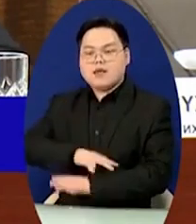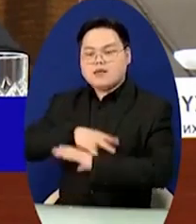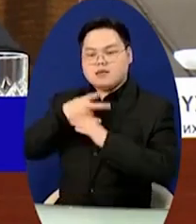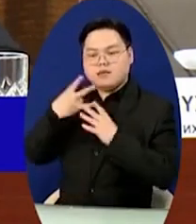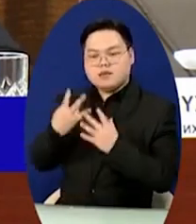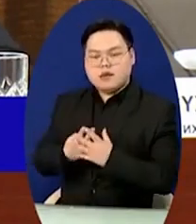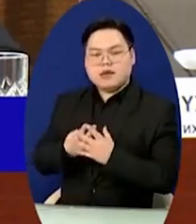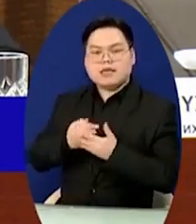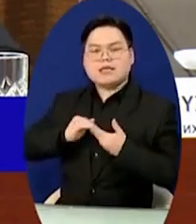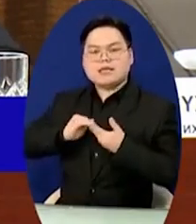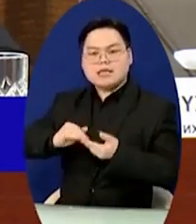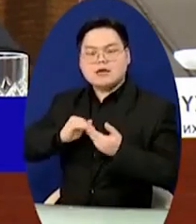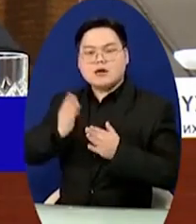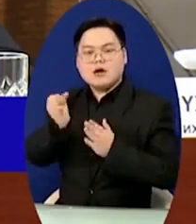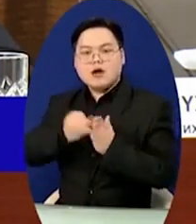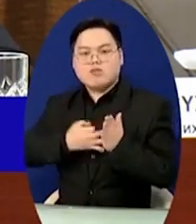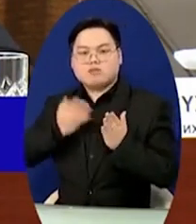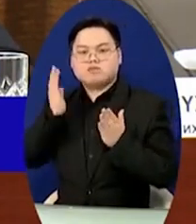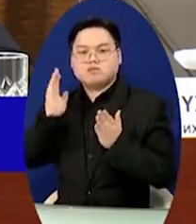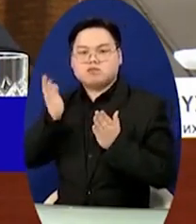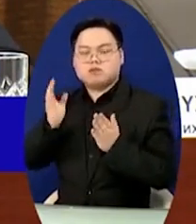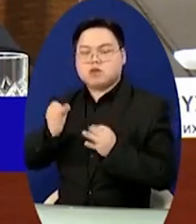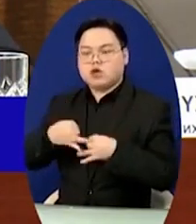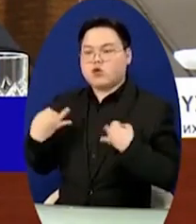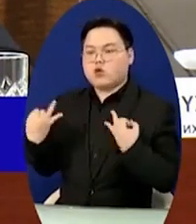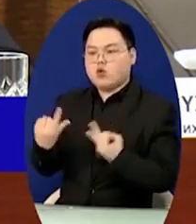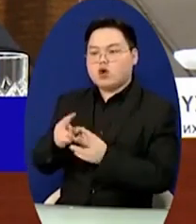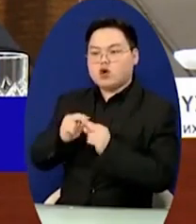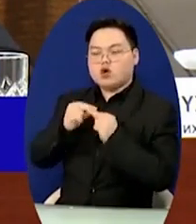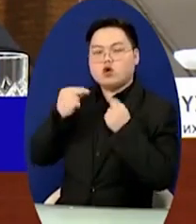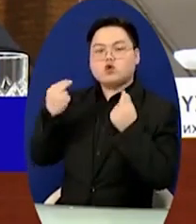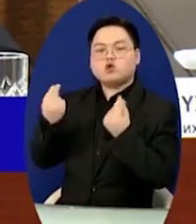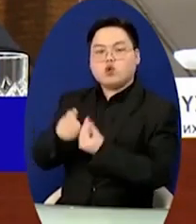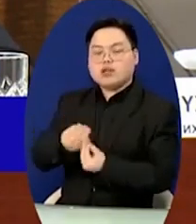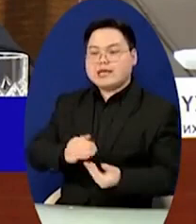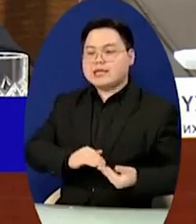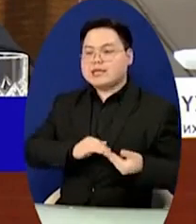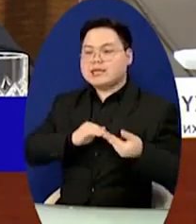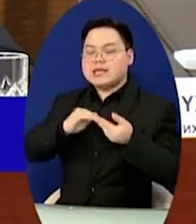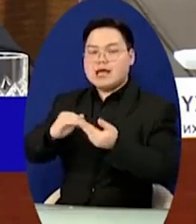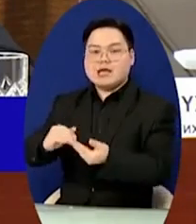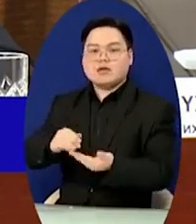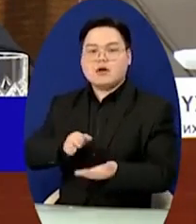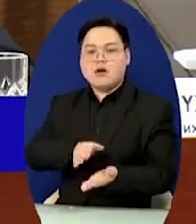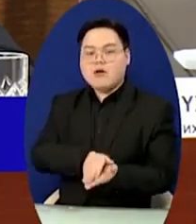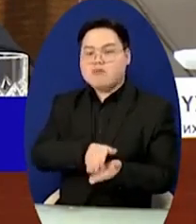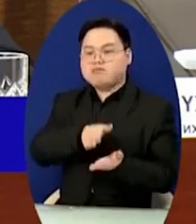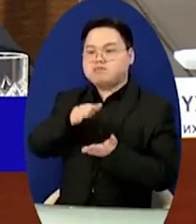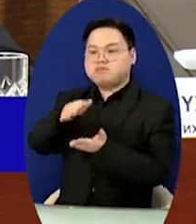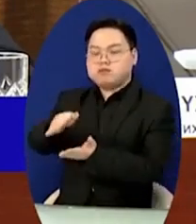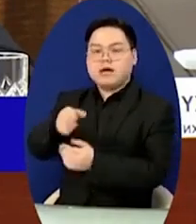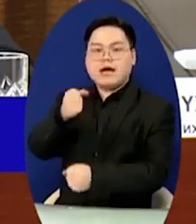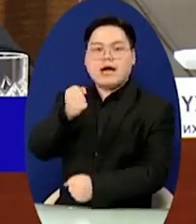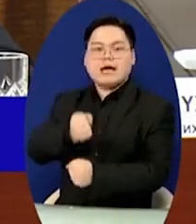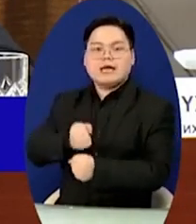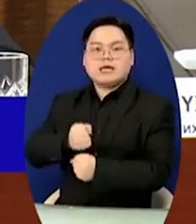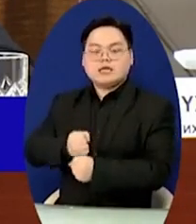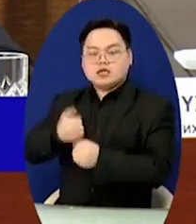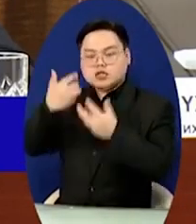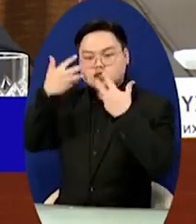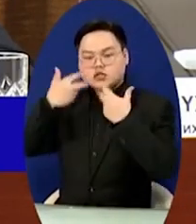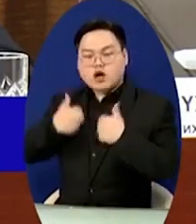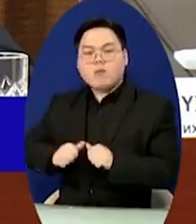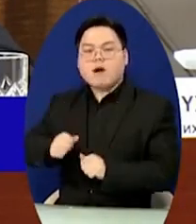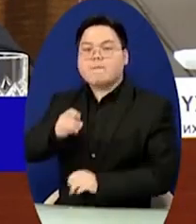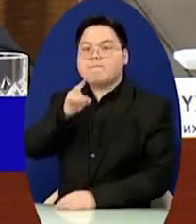нэгдсэн танилцуулгыг хийж Улсын их хурлын чуулганд танилцуулж одоо энэ ажлыг зохион